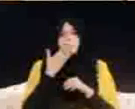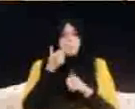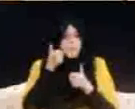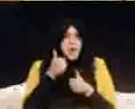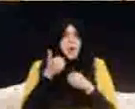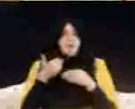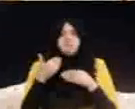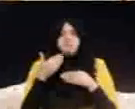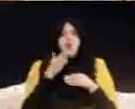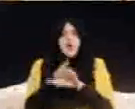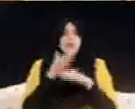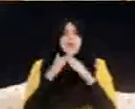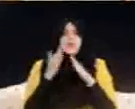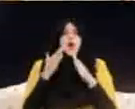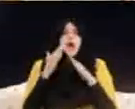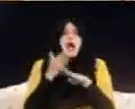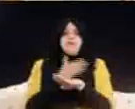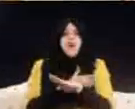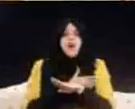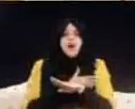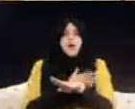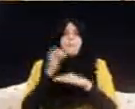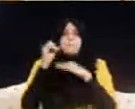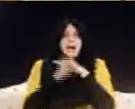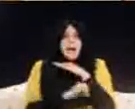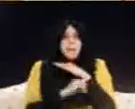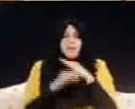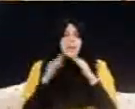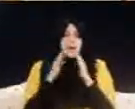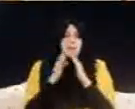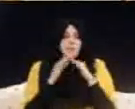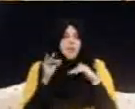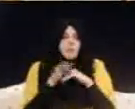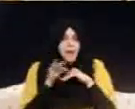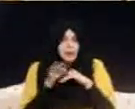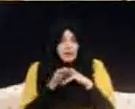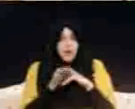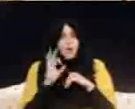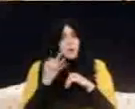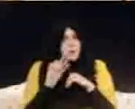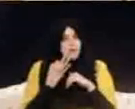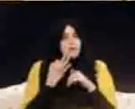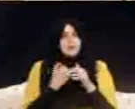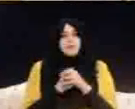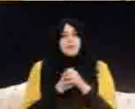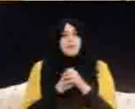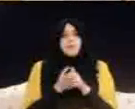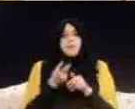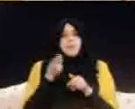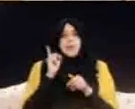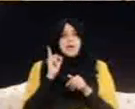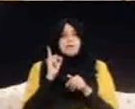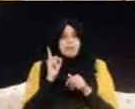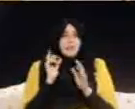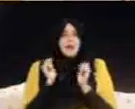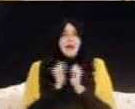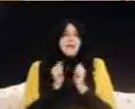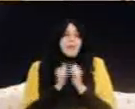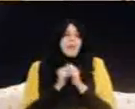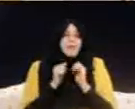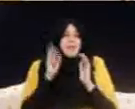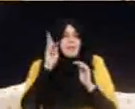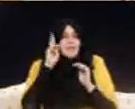يعني تعود الى بيت الزوجيه حيث تركها زوجها، نعم هذا امر مطلوب، ولكن في حدود الامكان دون